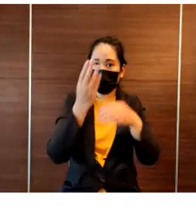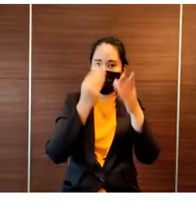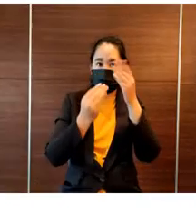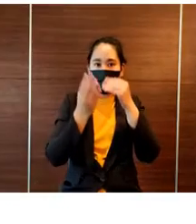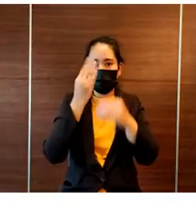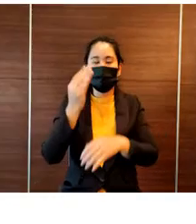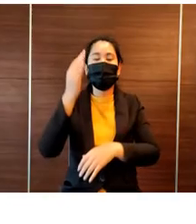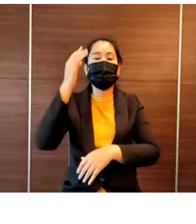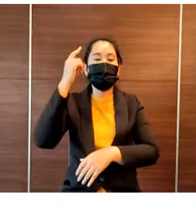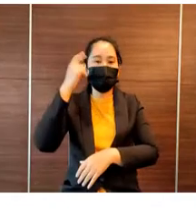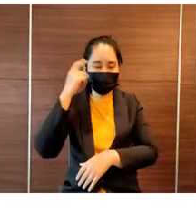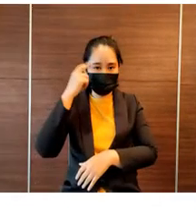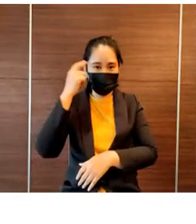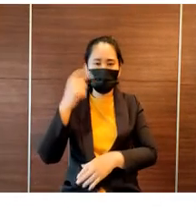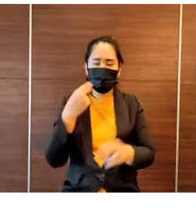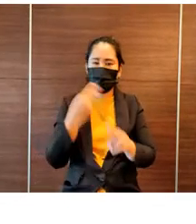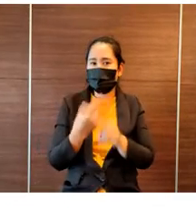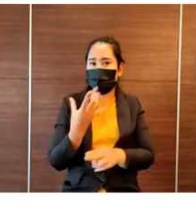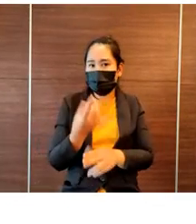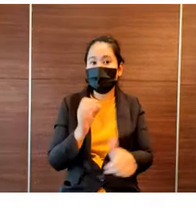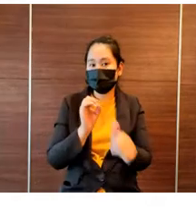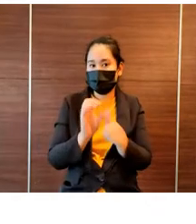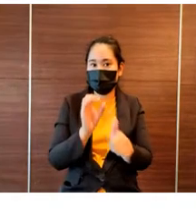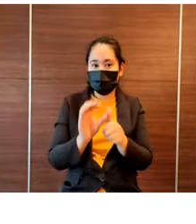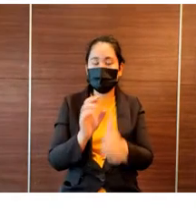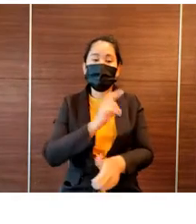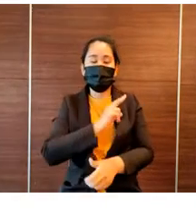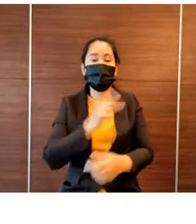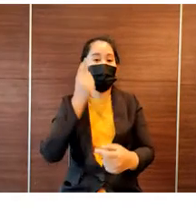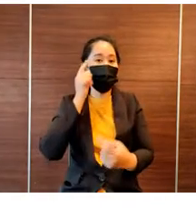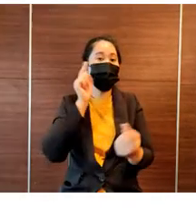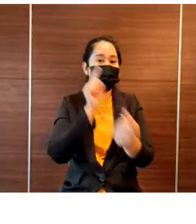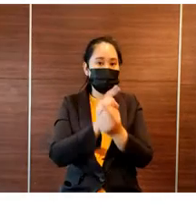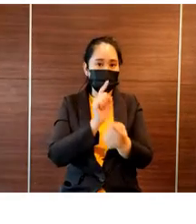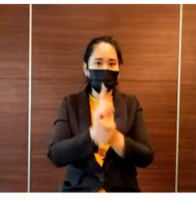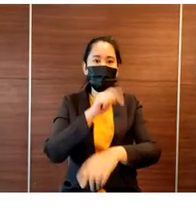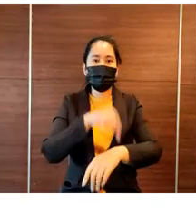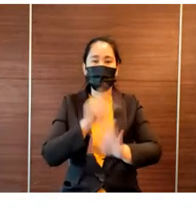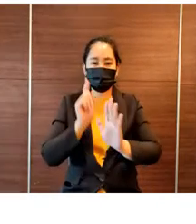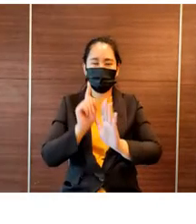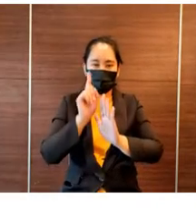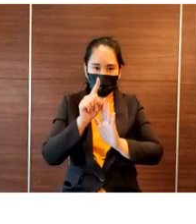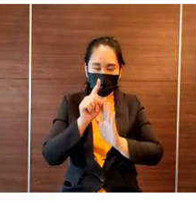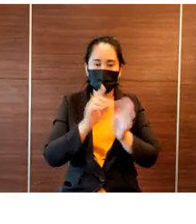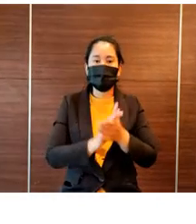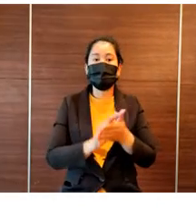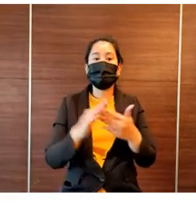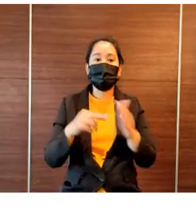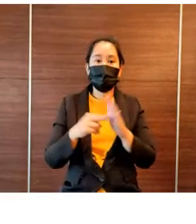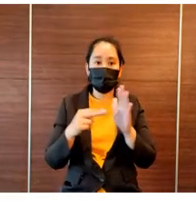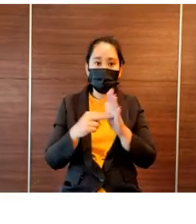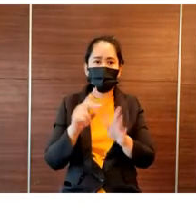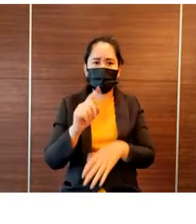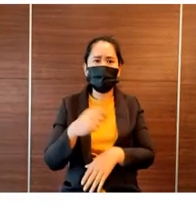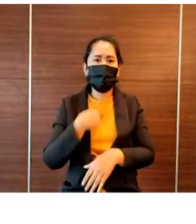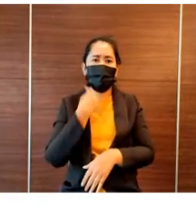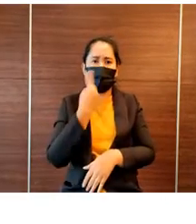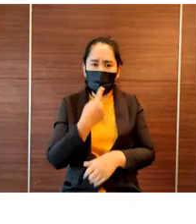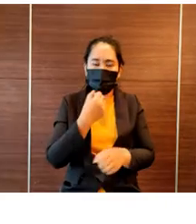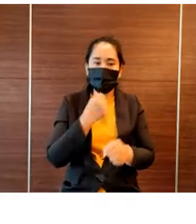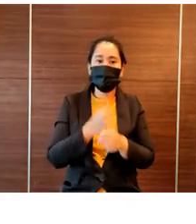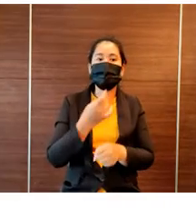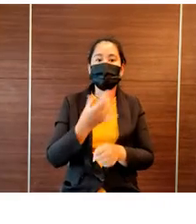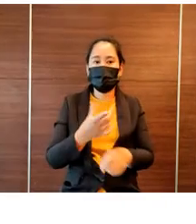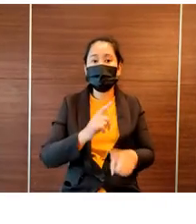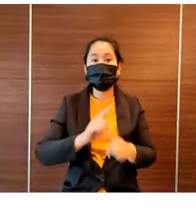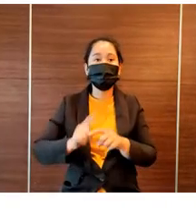วก็เพื่อนๆที่อยู่ที่ทางบ้านเราเนี่ยที่รับชมอยู่นะคะได้รู้จักกันสัก1นาทีเป็นการซ้อมๆดูว่าเอ๊ะเป็นใครมาจากไหนแล้วทำอะ